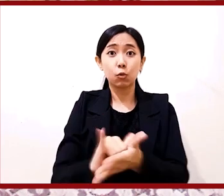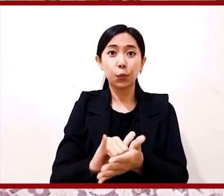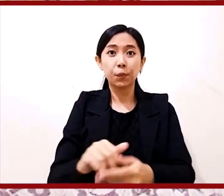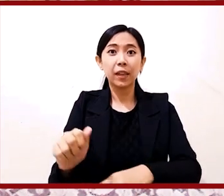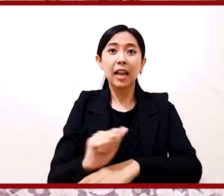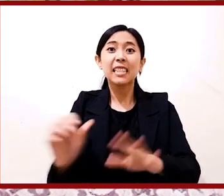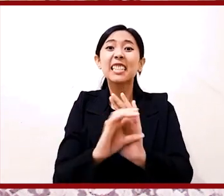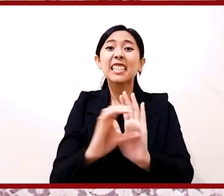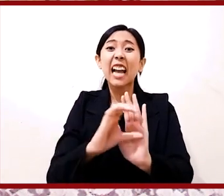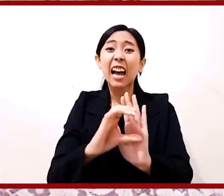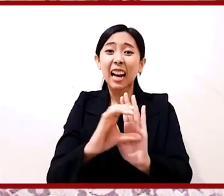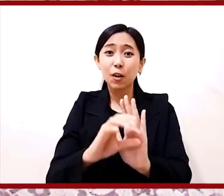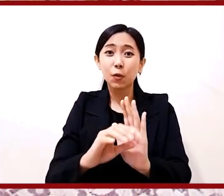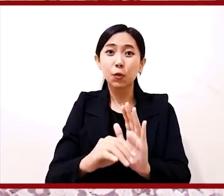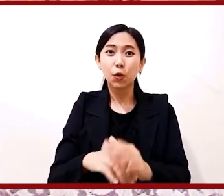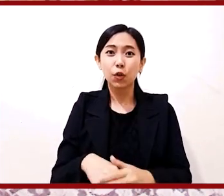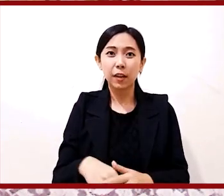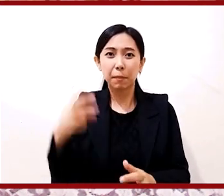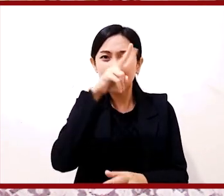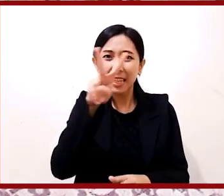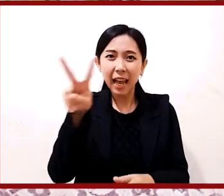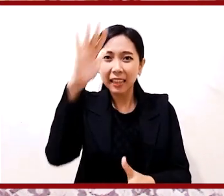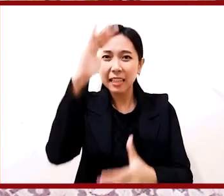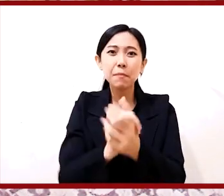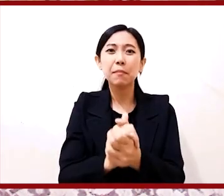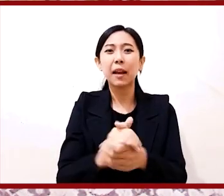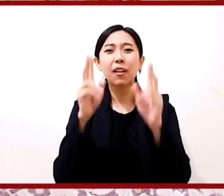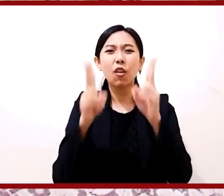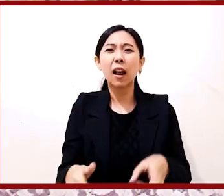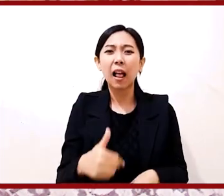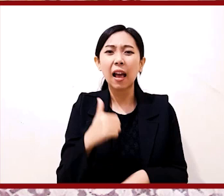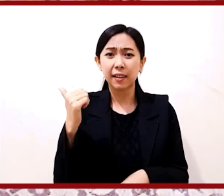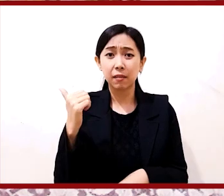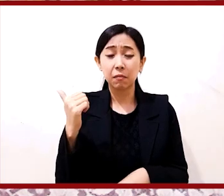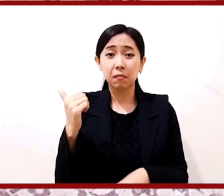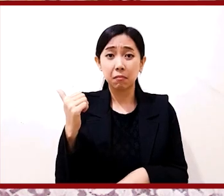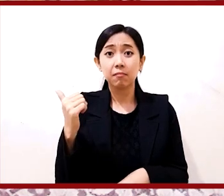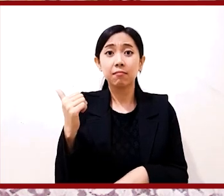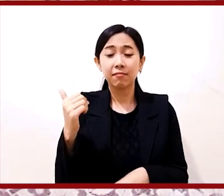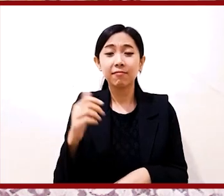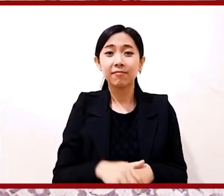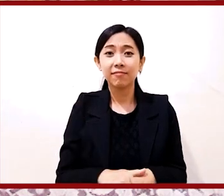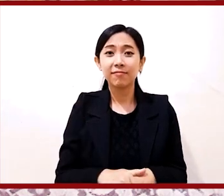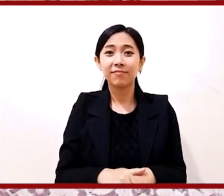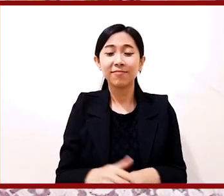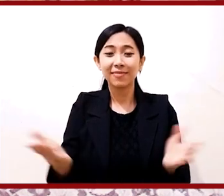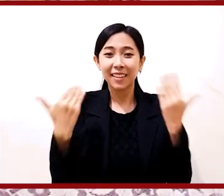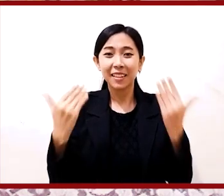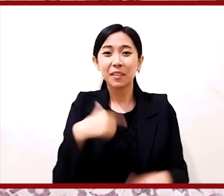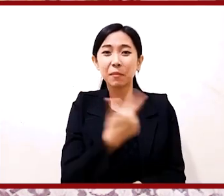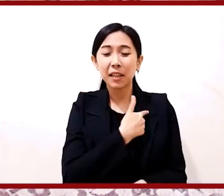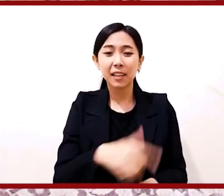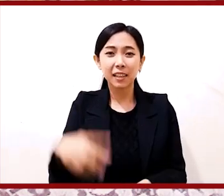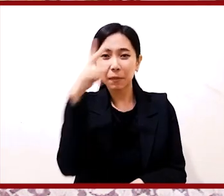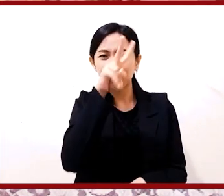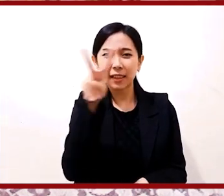tangan menjadi alat untuk menilai kualitas iman orang lain. Untuk memudahkan pemahaman ini, mari